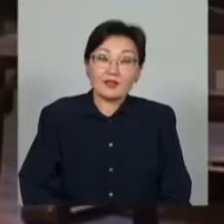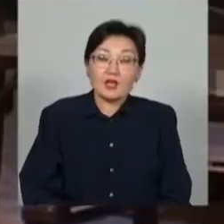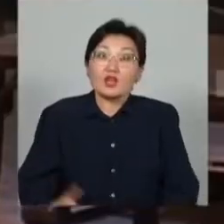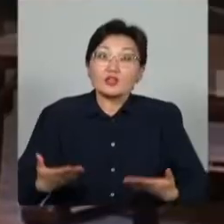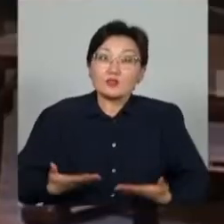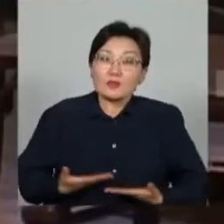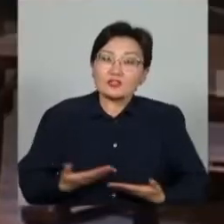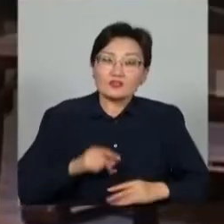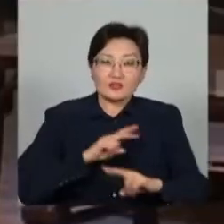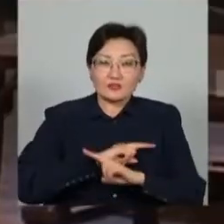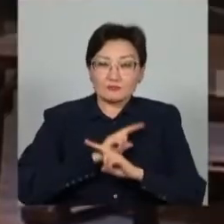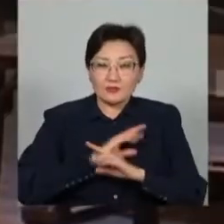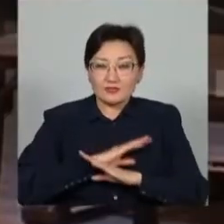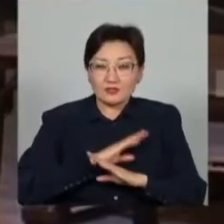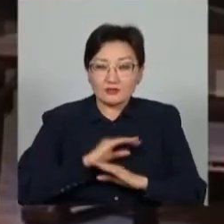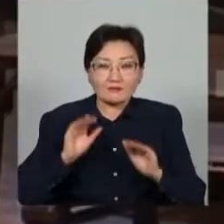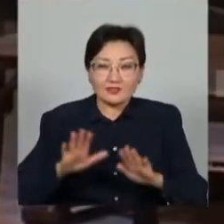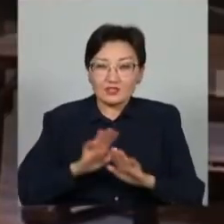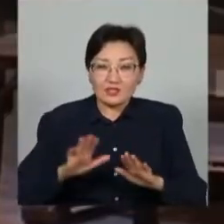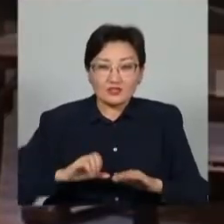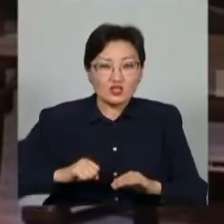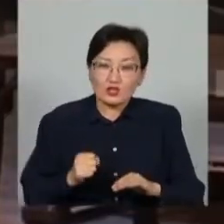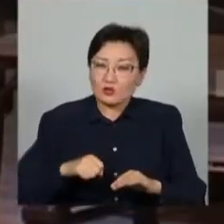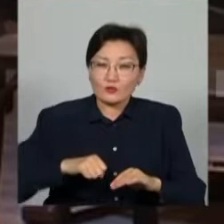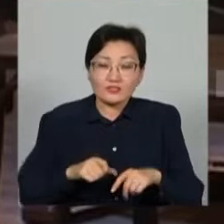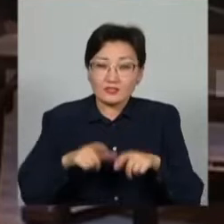Пережить смерть не только друзей,